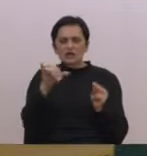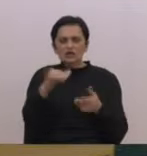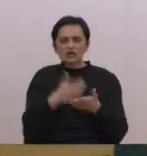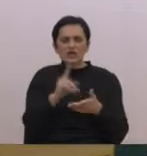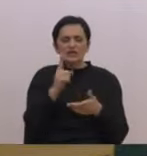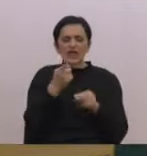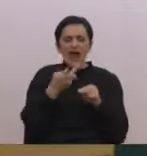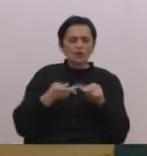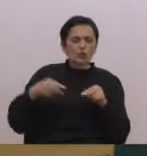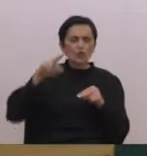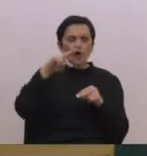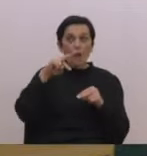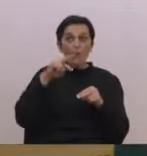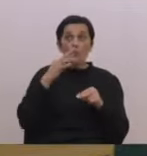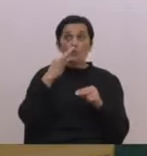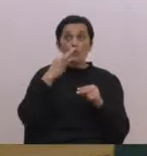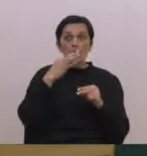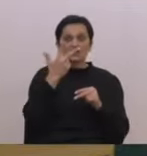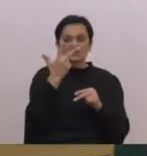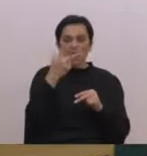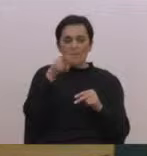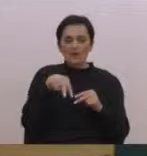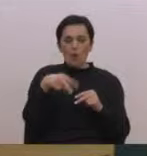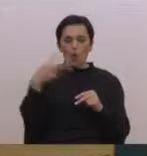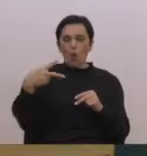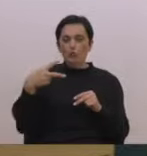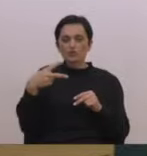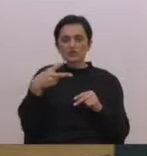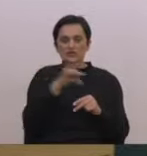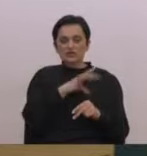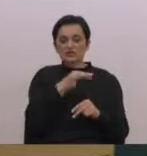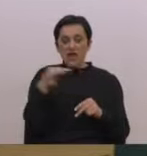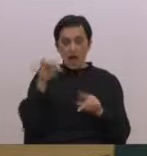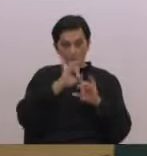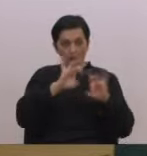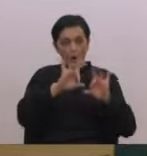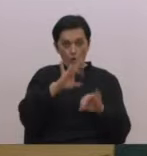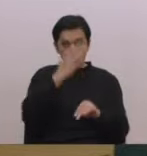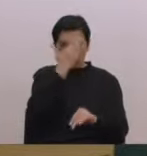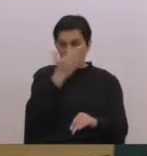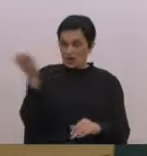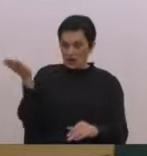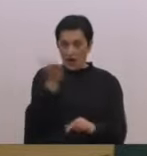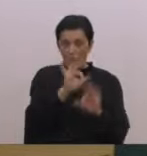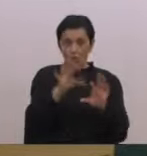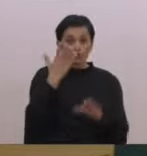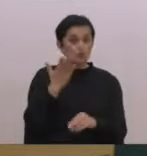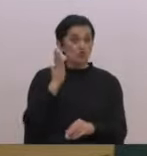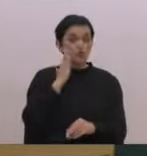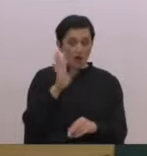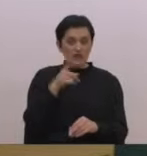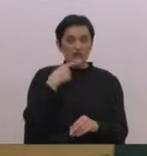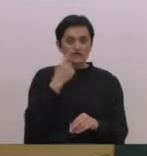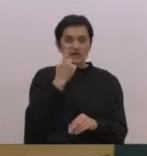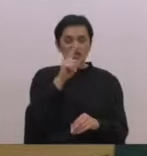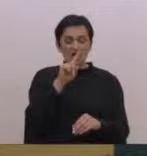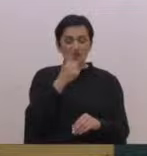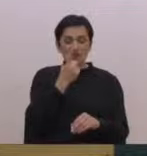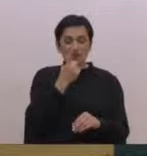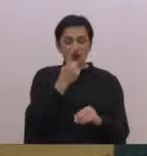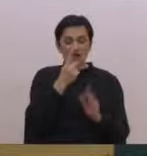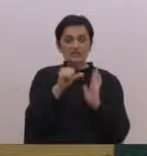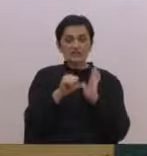გააორმაგეთ რომ მე ხდება 3 ლარი და 20 თეთრი აუხსენით ხალხს Tu arari martalit cuitro lari da samulta cu titetre chiar